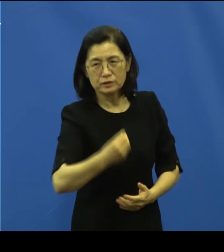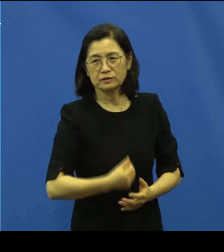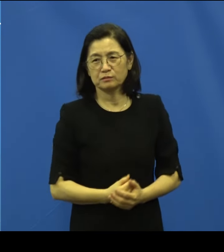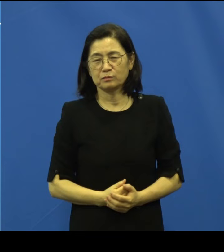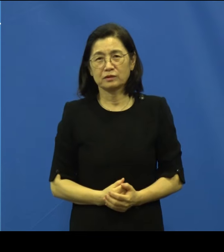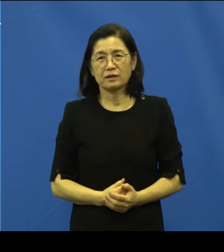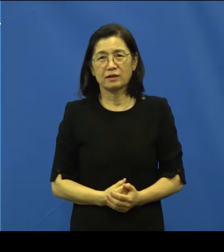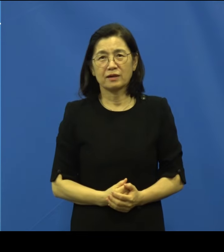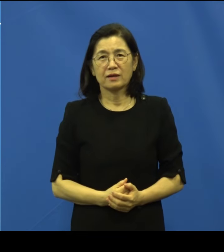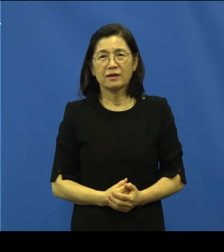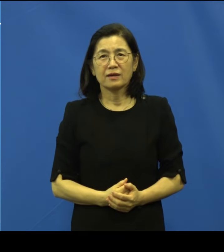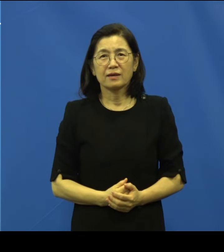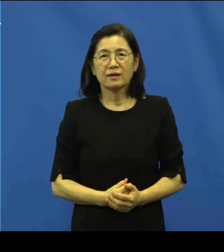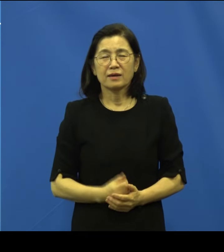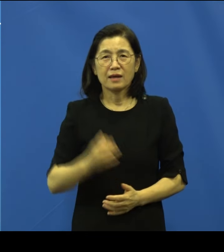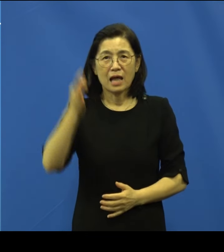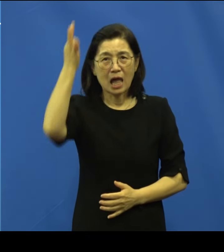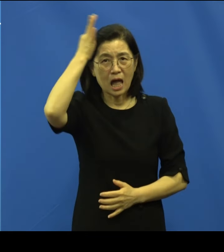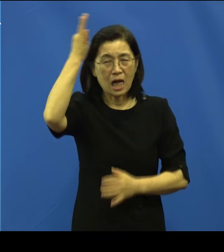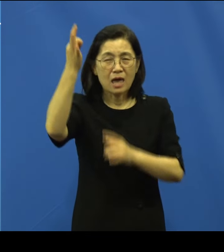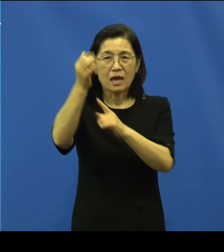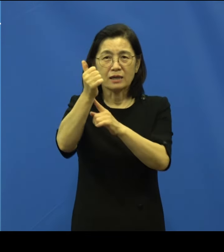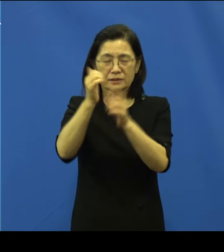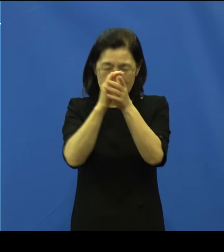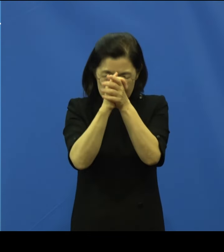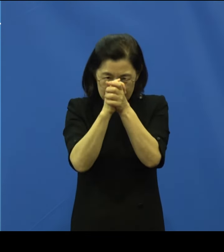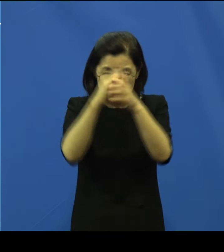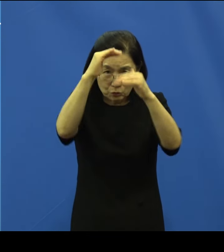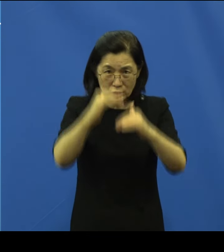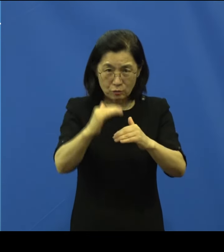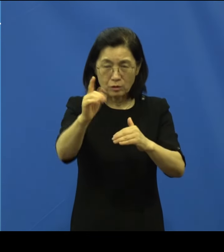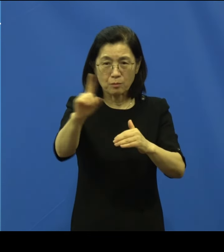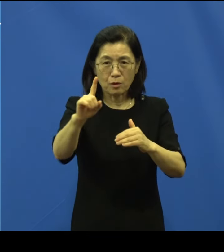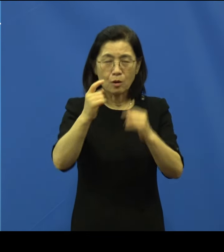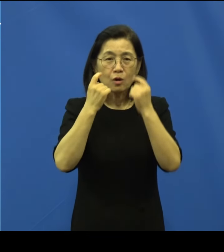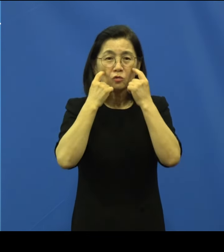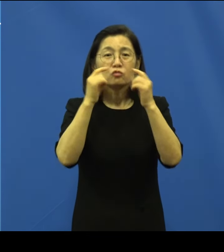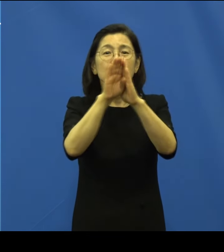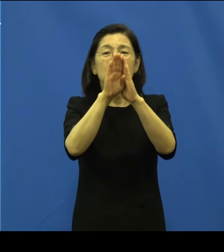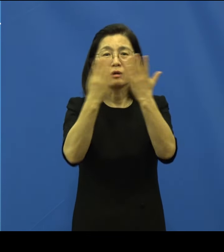여러분, 엘리사의 기도는 이거예요. 그의 눈을 열어 보게 해 주십시오.